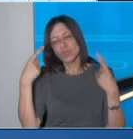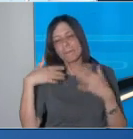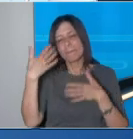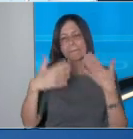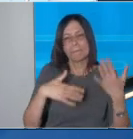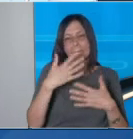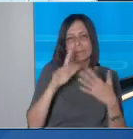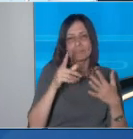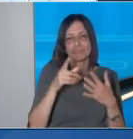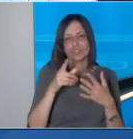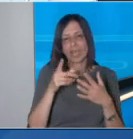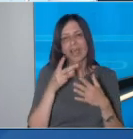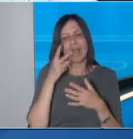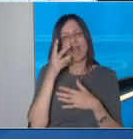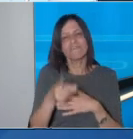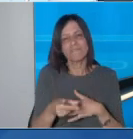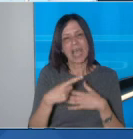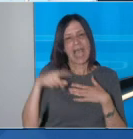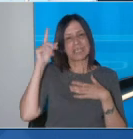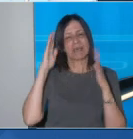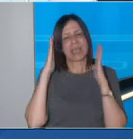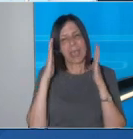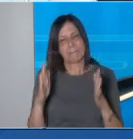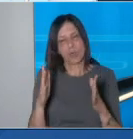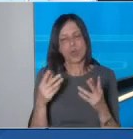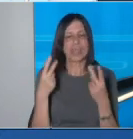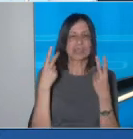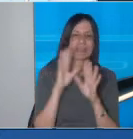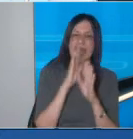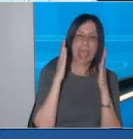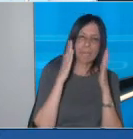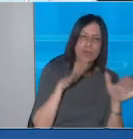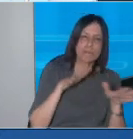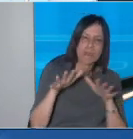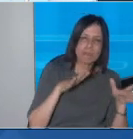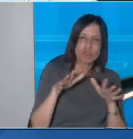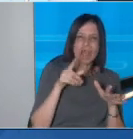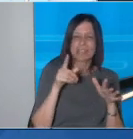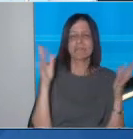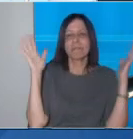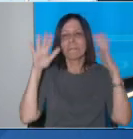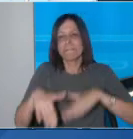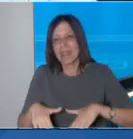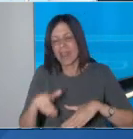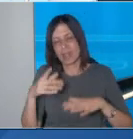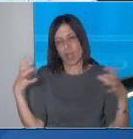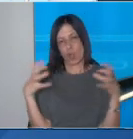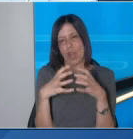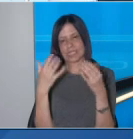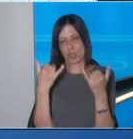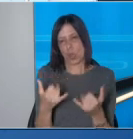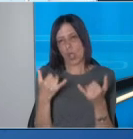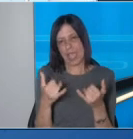אותו באיזושהי הצבעה קריטית, איזו הצבעת אמון או הצבעת אי אמון בממשלה, והשלב הזה היה פשוט מפיל את הקואליציה